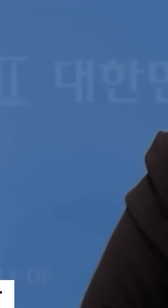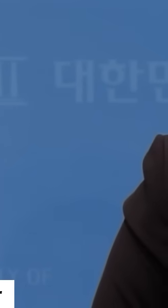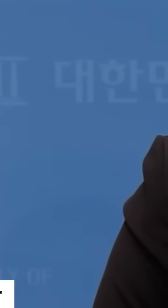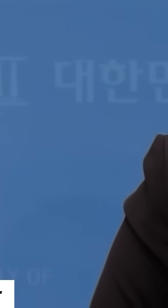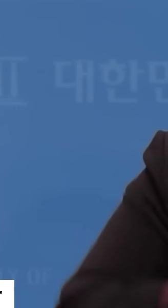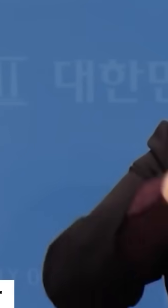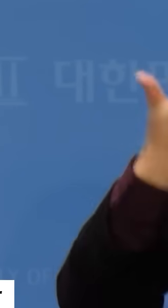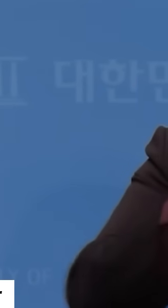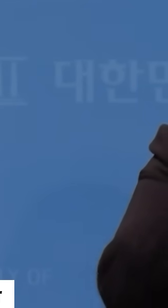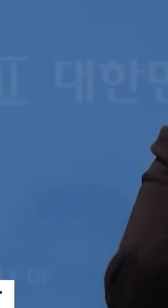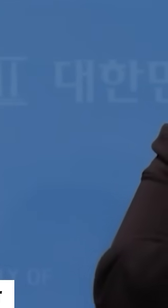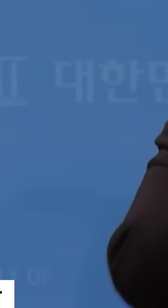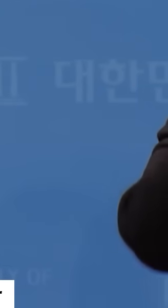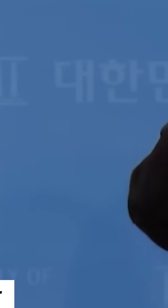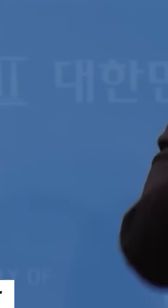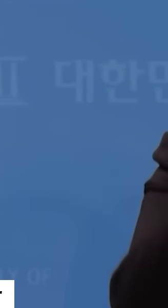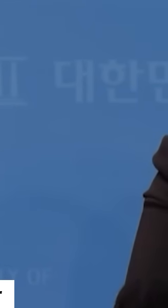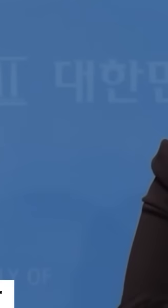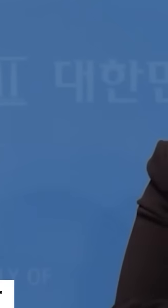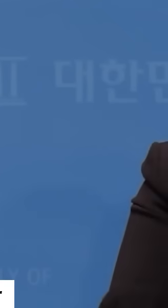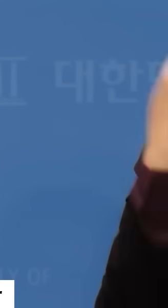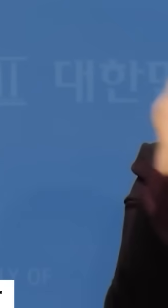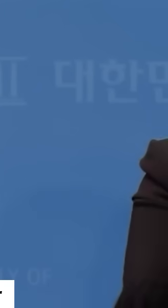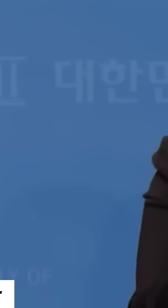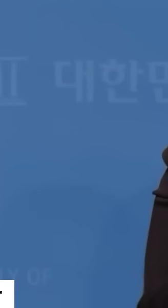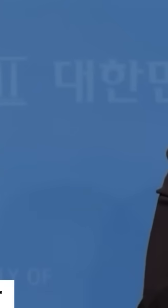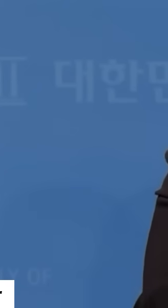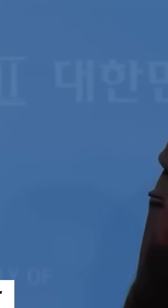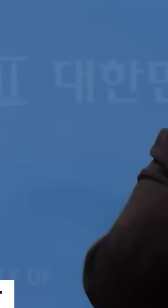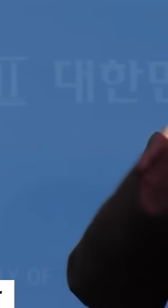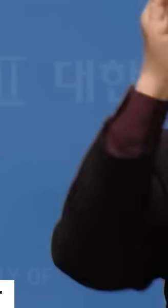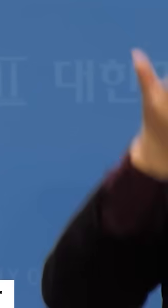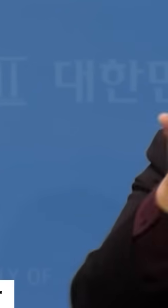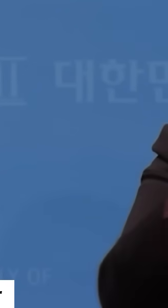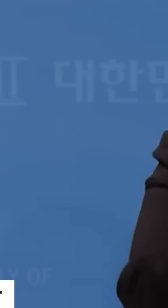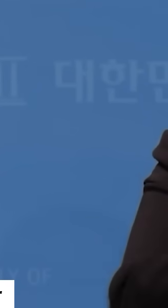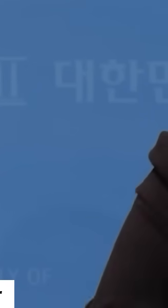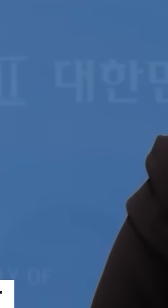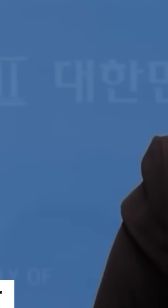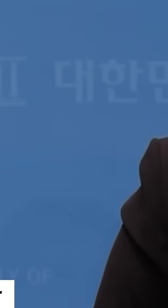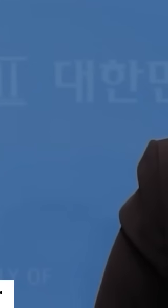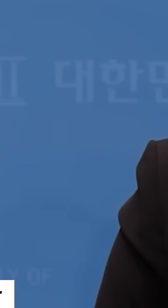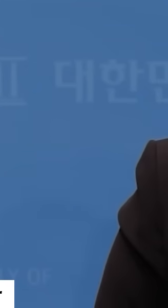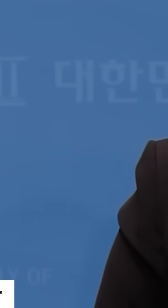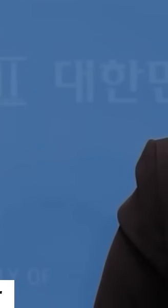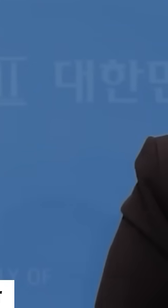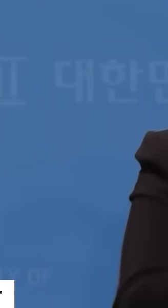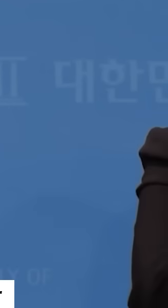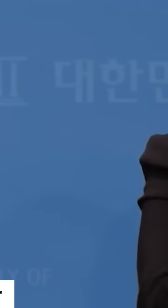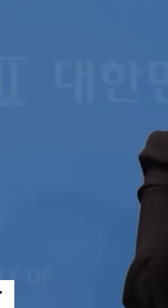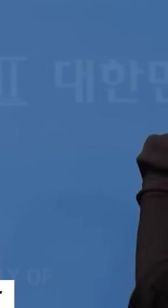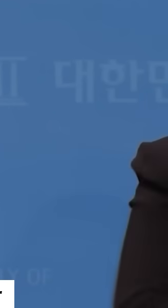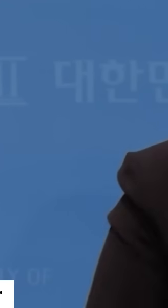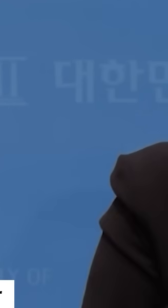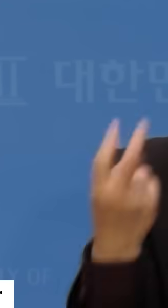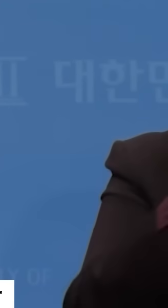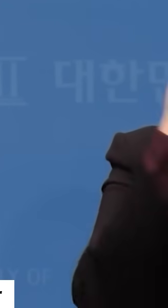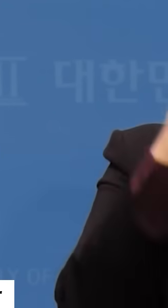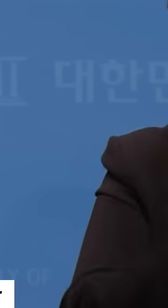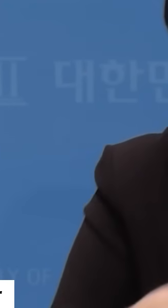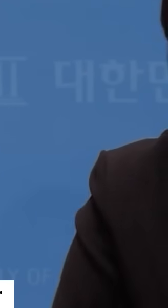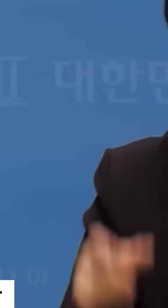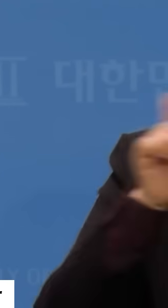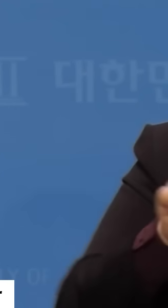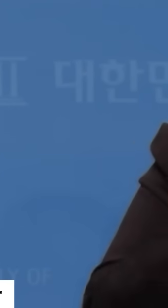국회 입법 과정 문제점을 비판하고 이야기했습니다. 재탕 법안, 뺏기기 법안, 고민